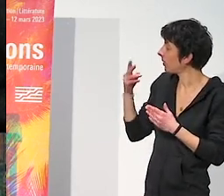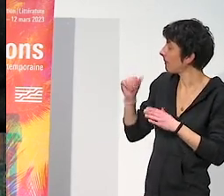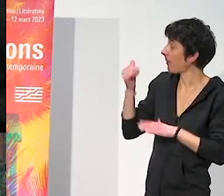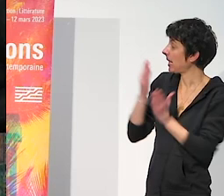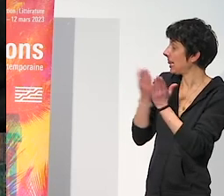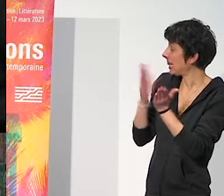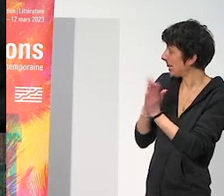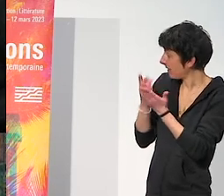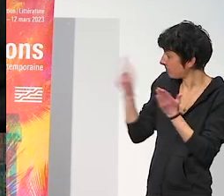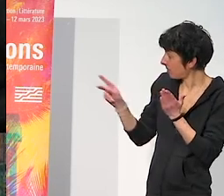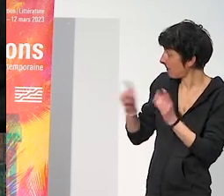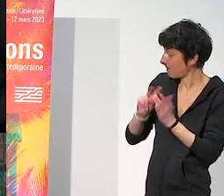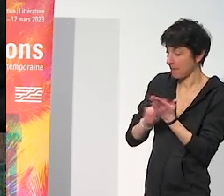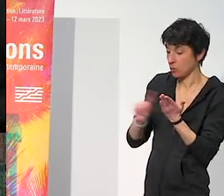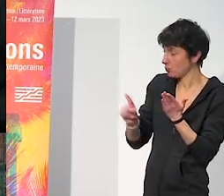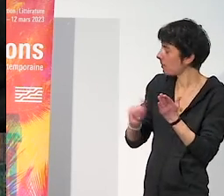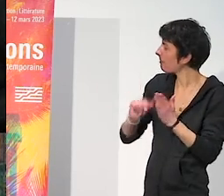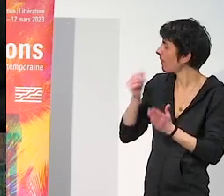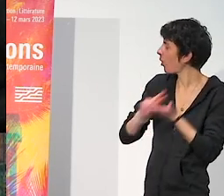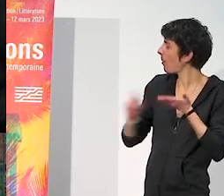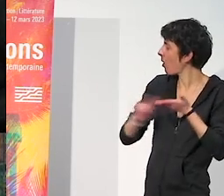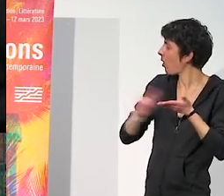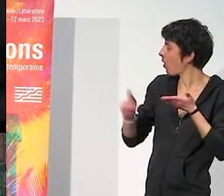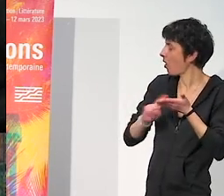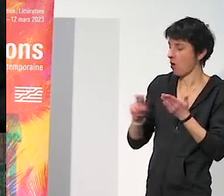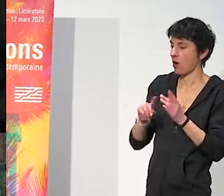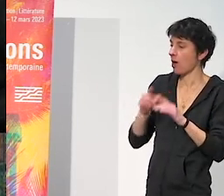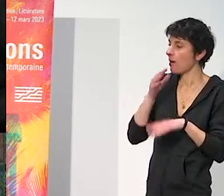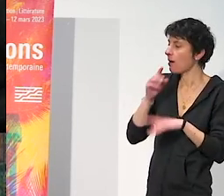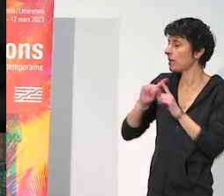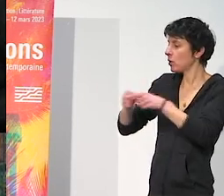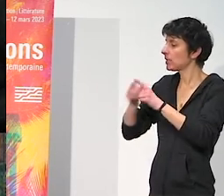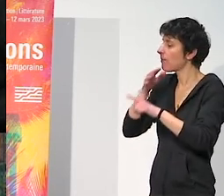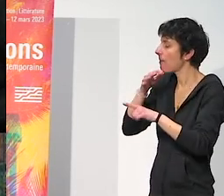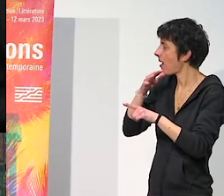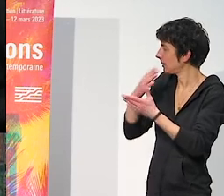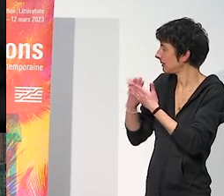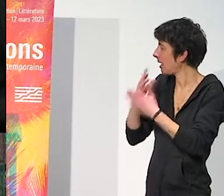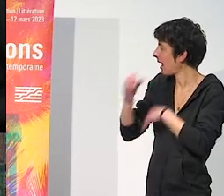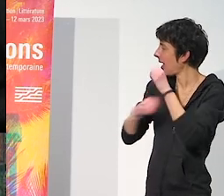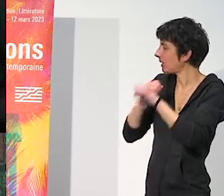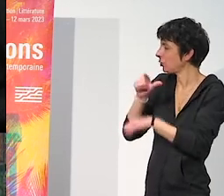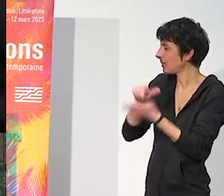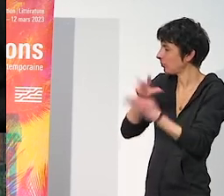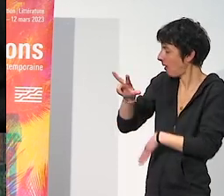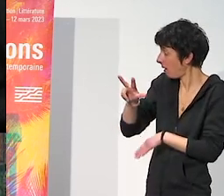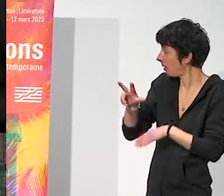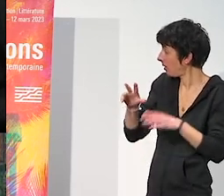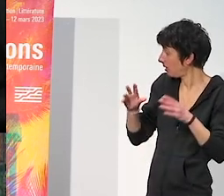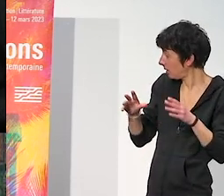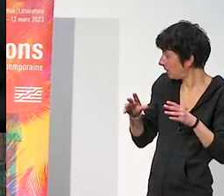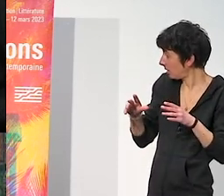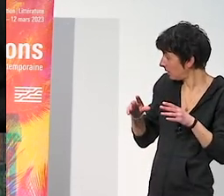livre, votre premier roman, Une fièvre impossible à négocier, qui est paru en 2003, donc qui apparemment parlait des